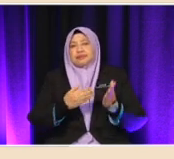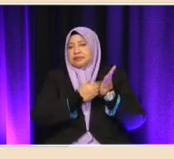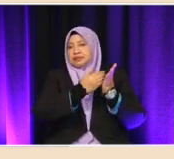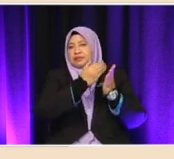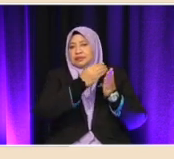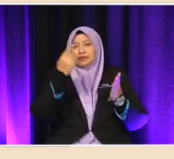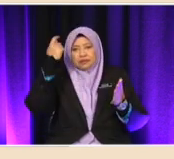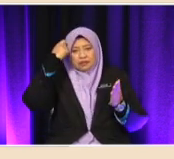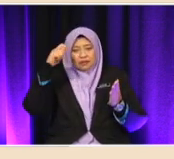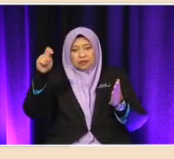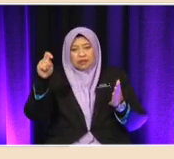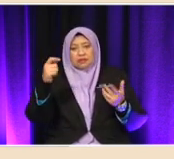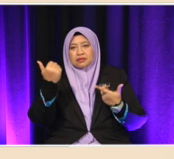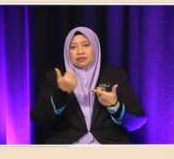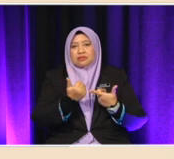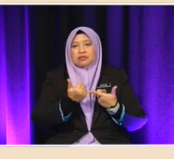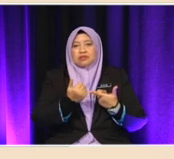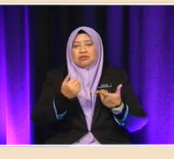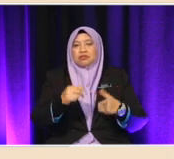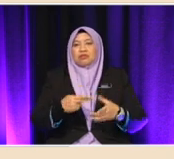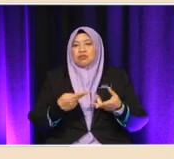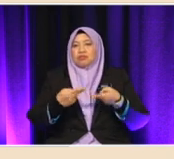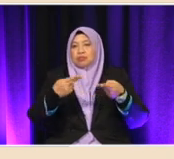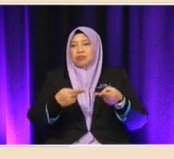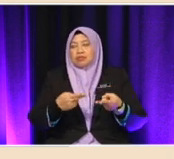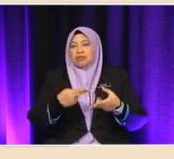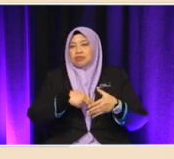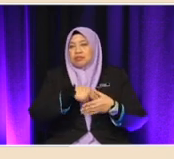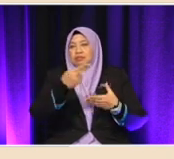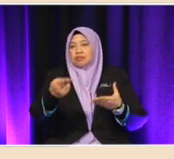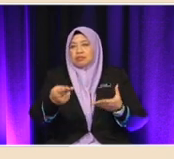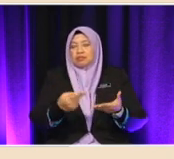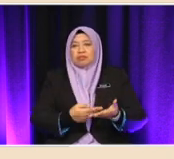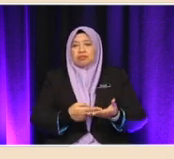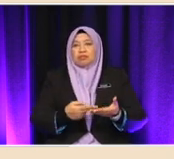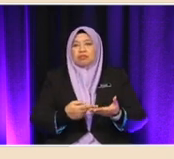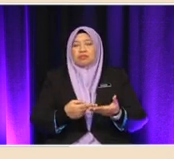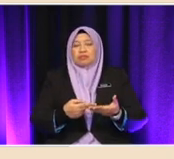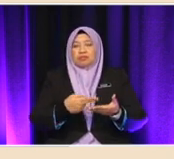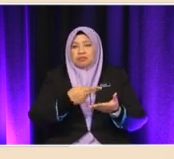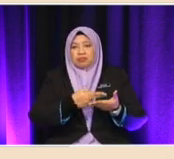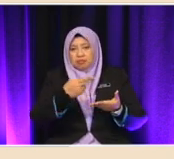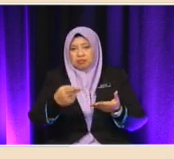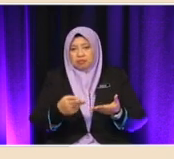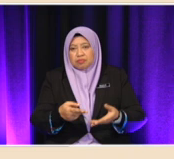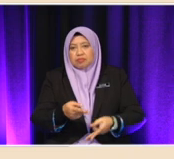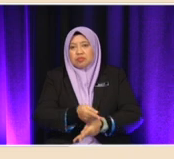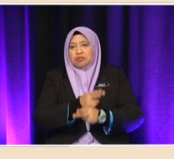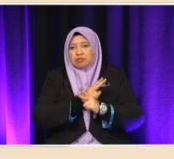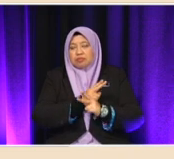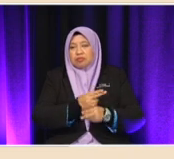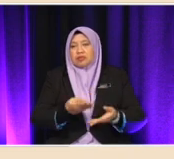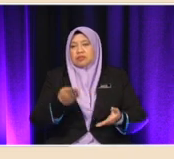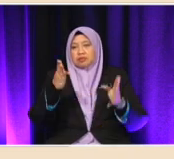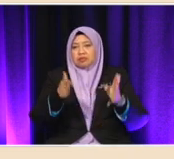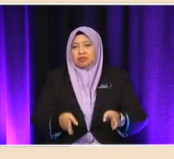cita rasa pengguna dan di peningkatan juga Keuntungan apakah sebab yang menyebabkan berlaku peningkatan